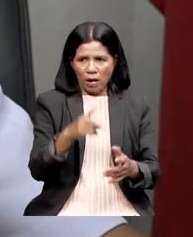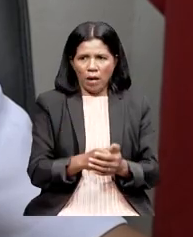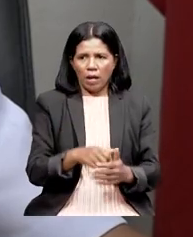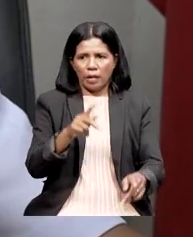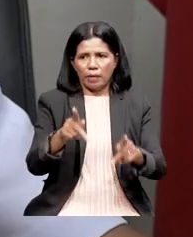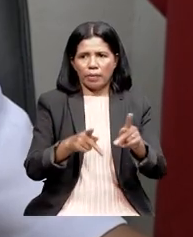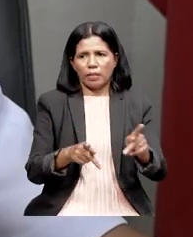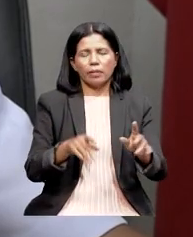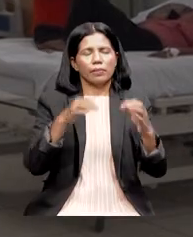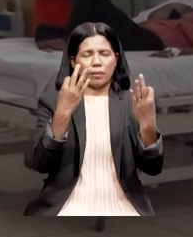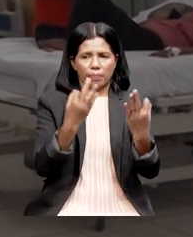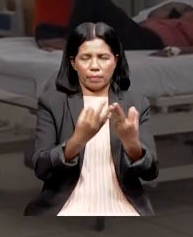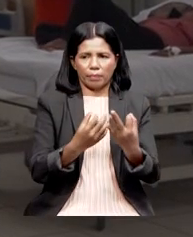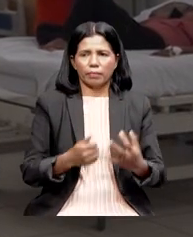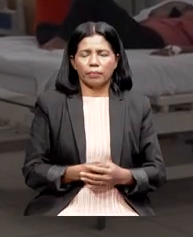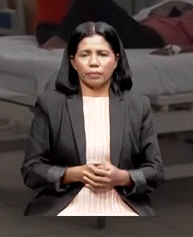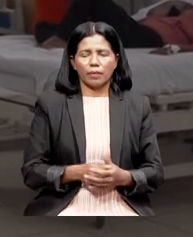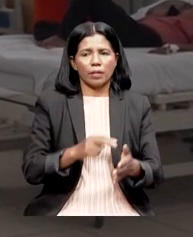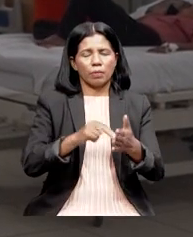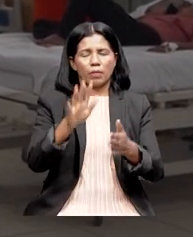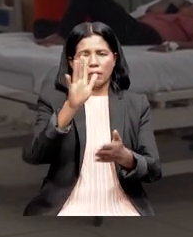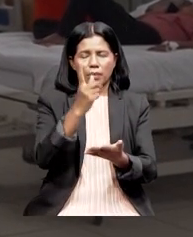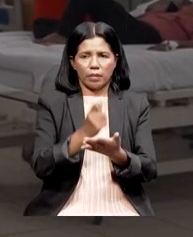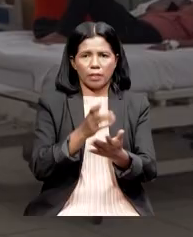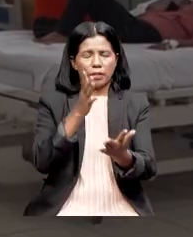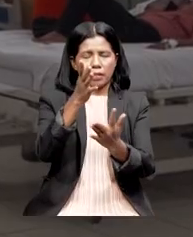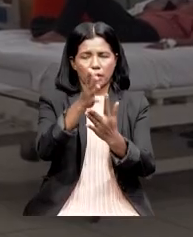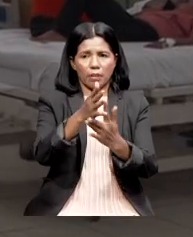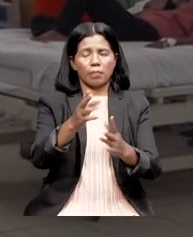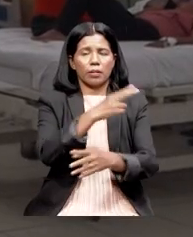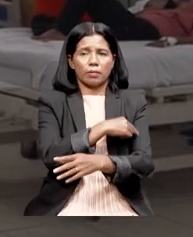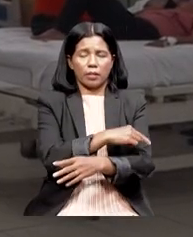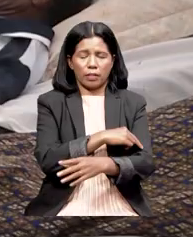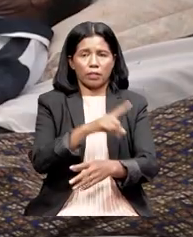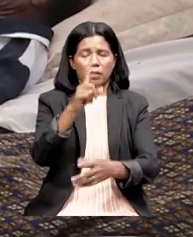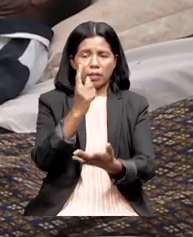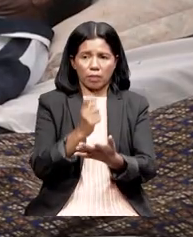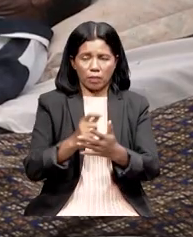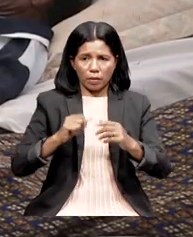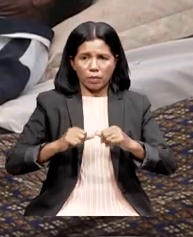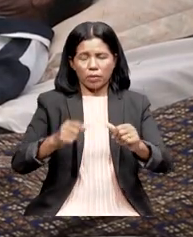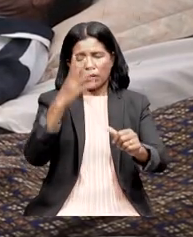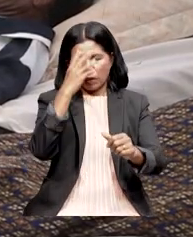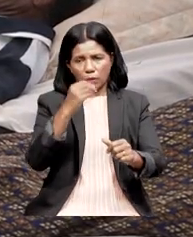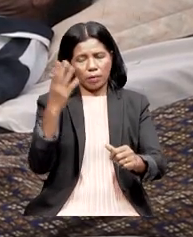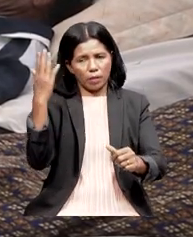mi makai na husi numero rihun lima resin nebe tama sala emergencia rihun ida resin mak kontinua bai sahela